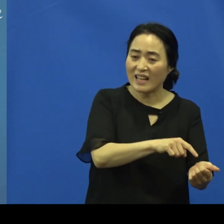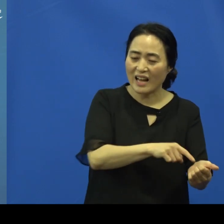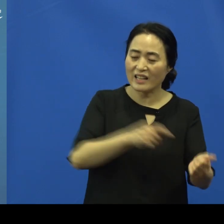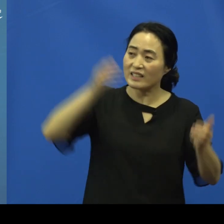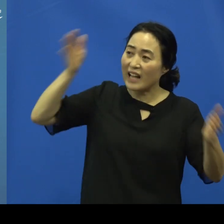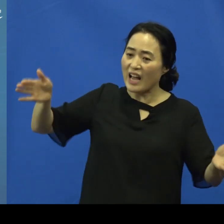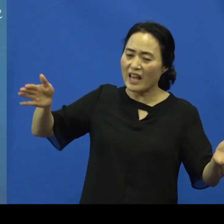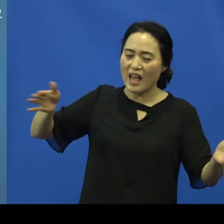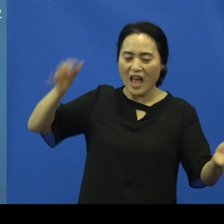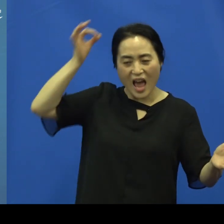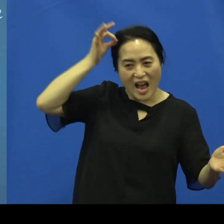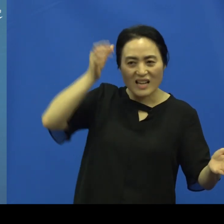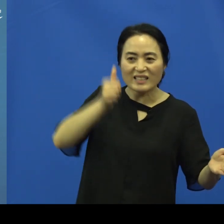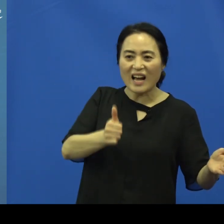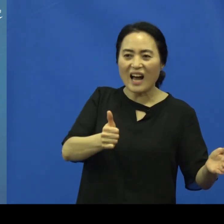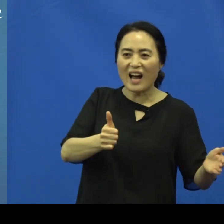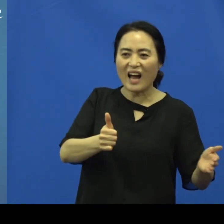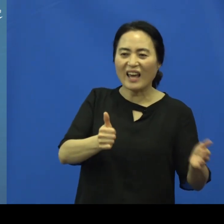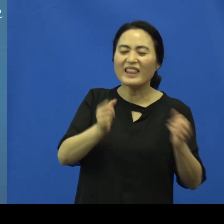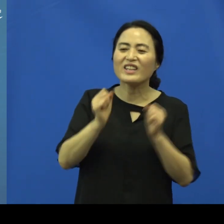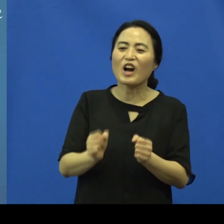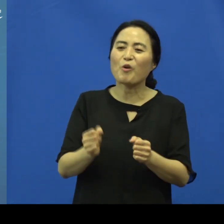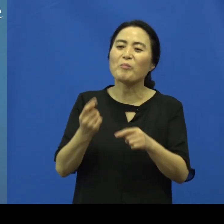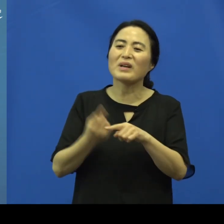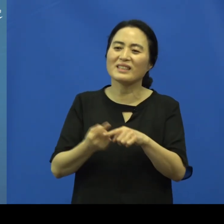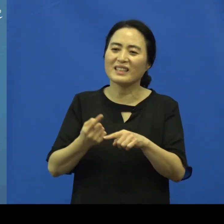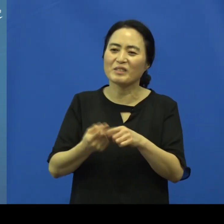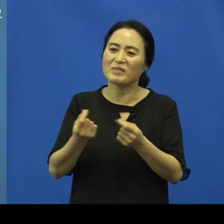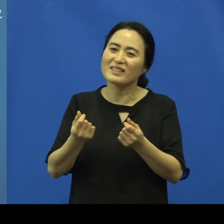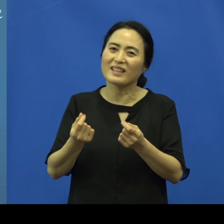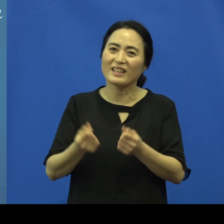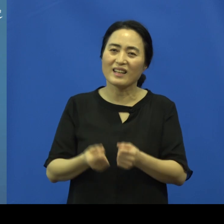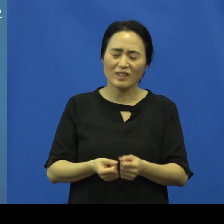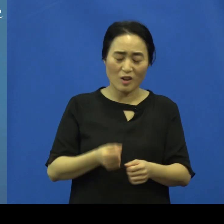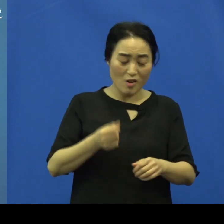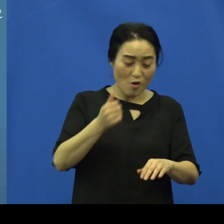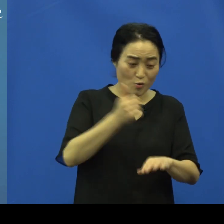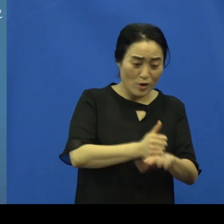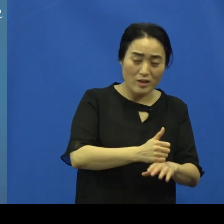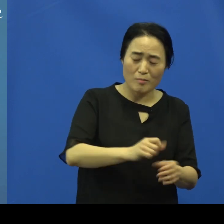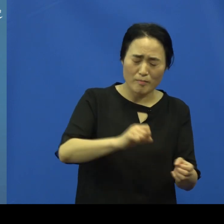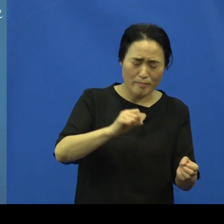일어났습니까? 아이가 7번 재치기를 하고 눈을 떴어요. 기적이 일어난 거죠. 아이가 살아났어요.